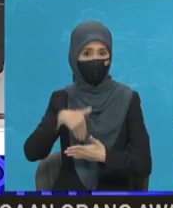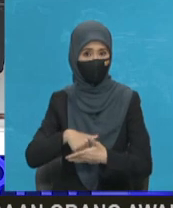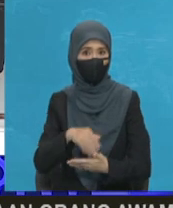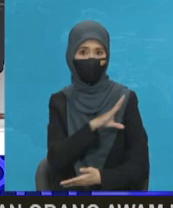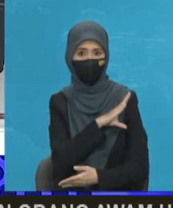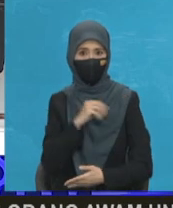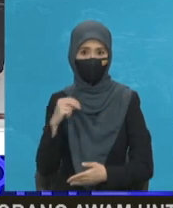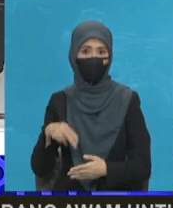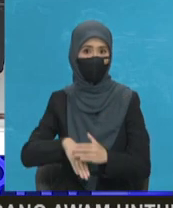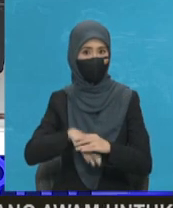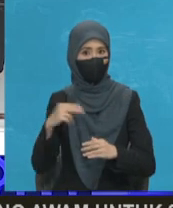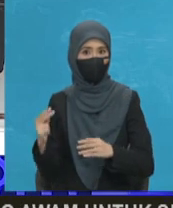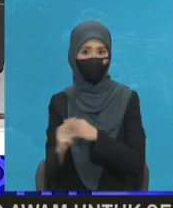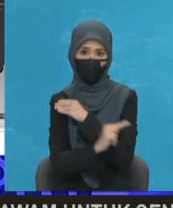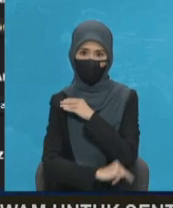negara